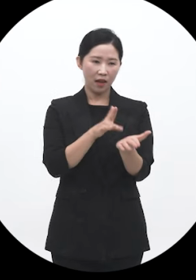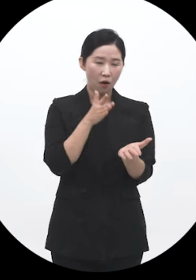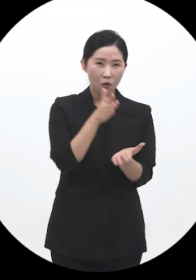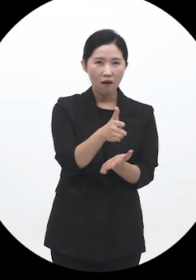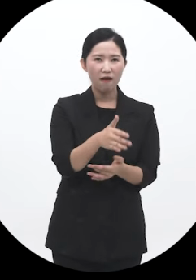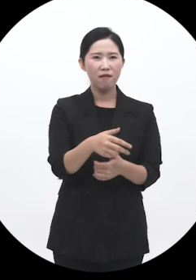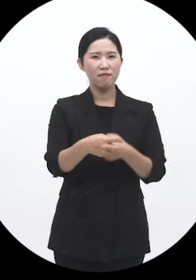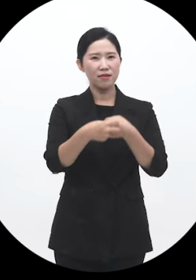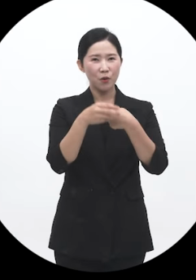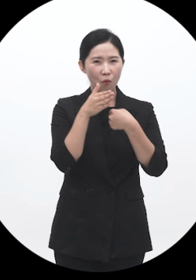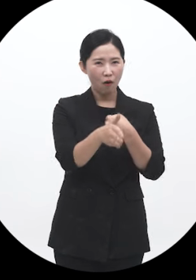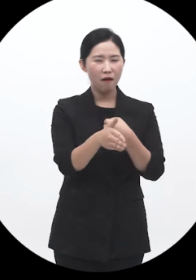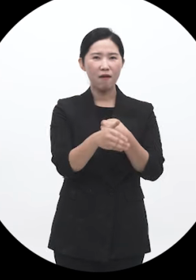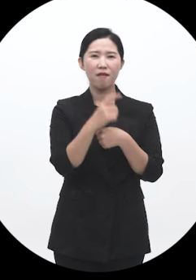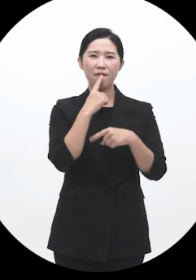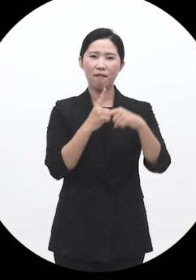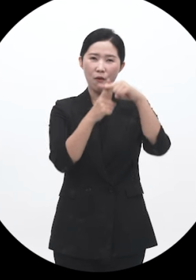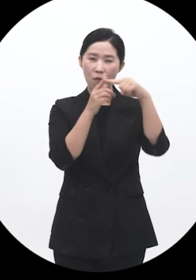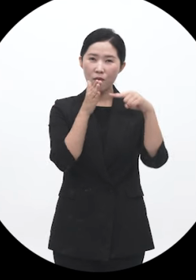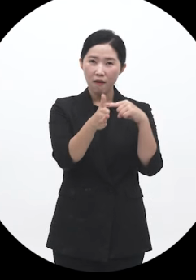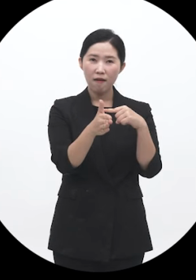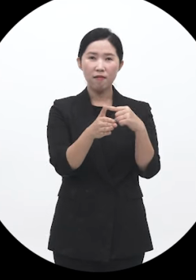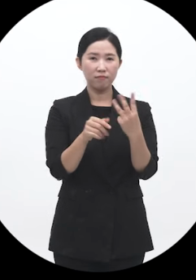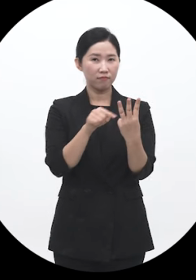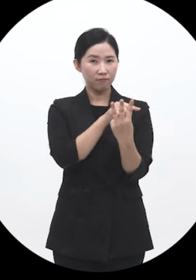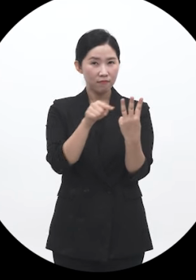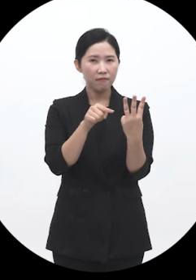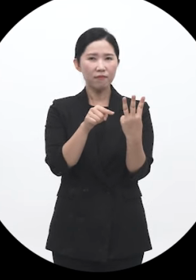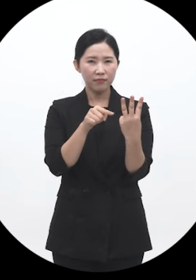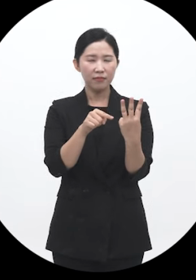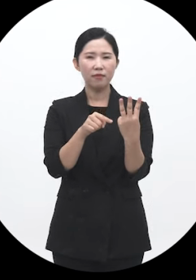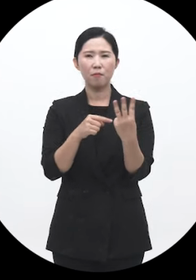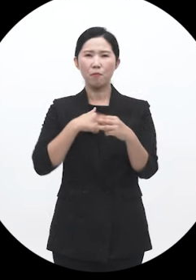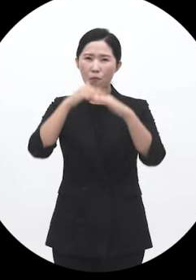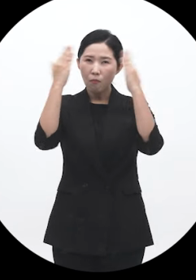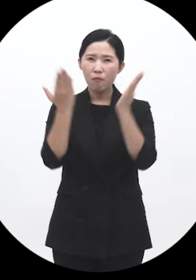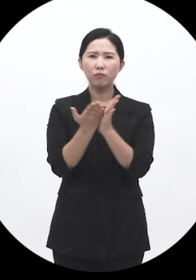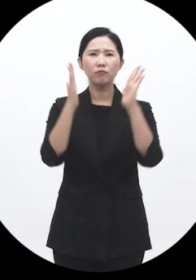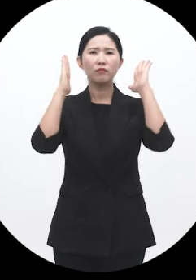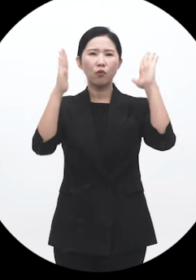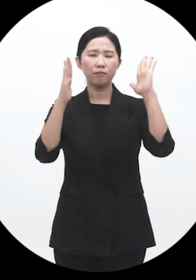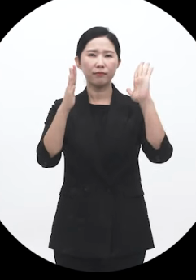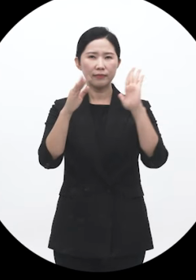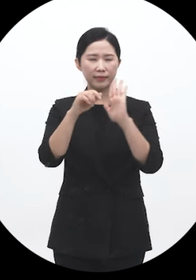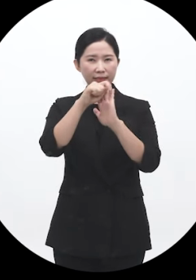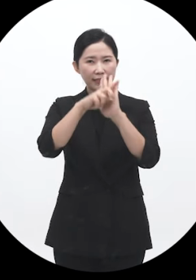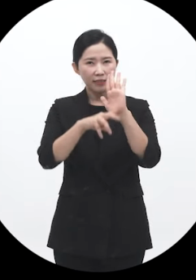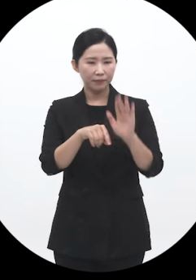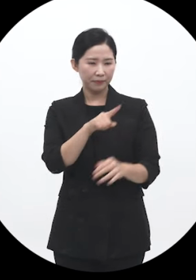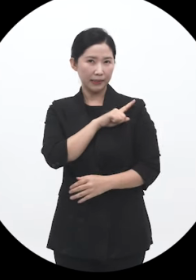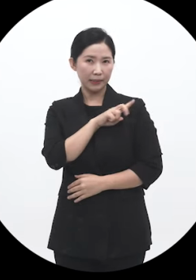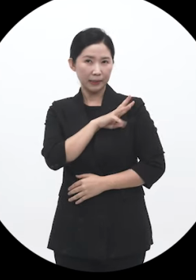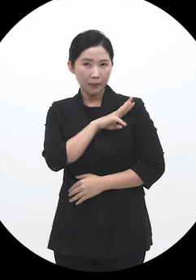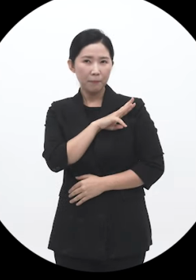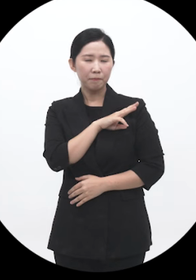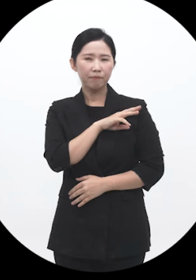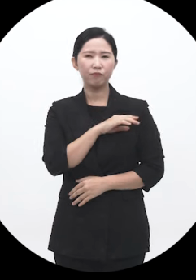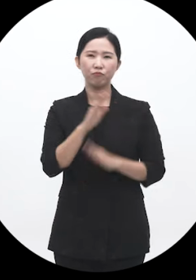약학과, 의예과, 간호학과는 반영 교과 전 과목의 석차 등급 및 이수 단위가